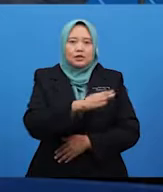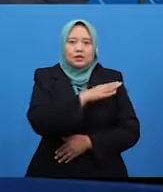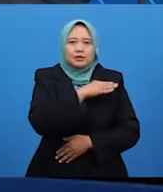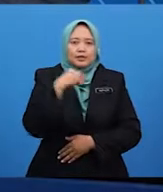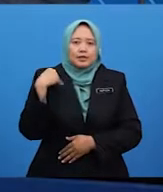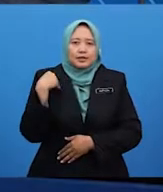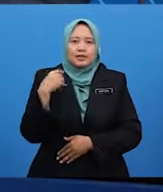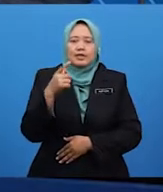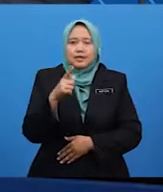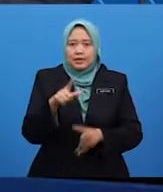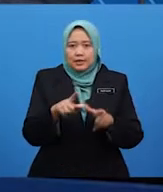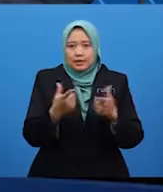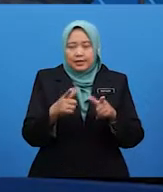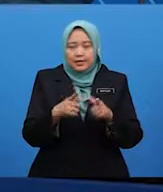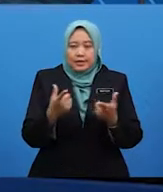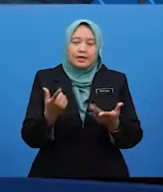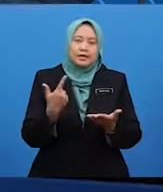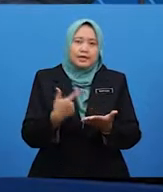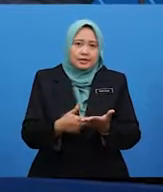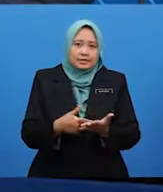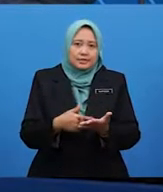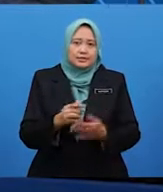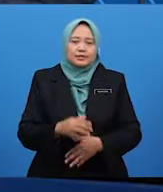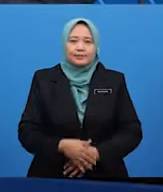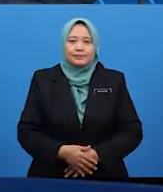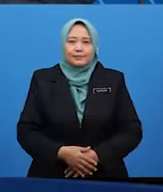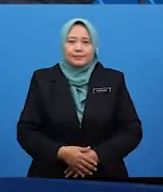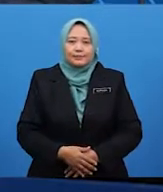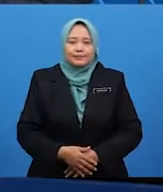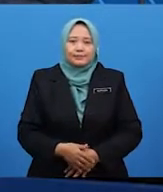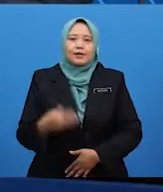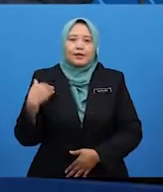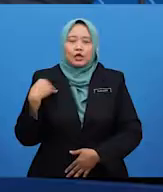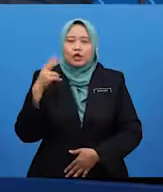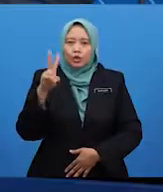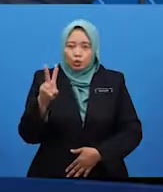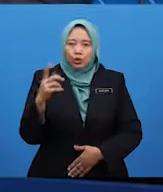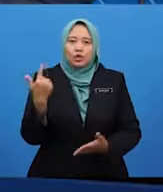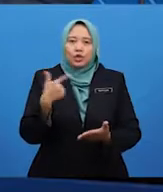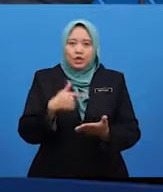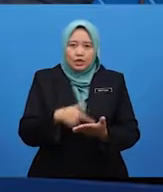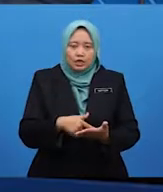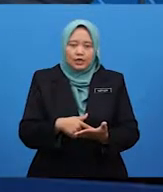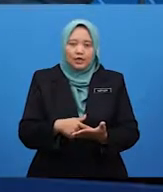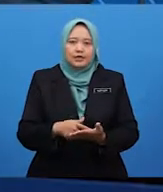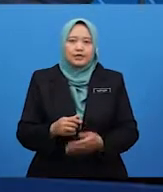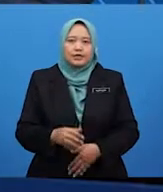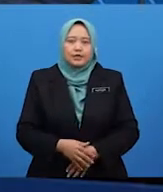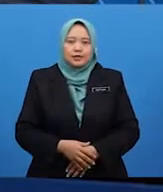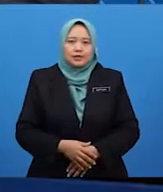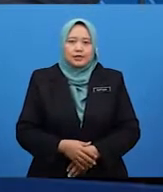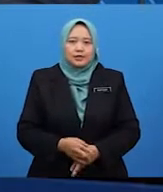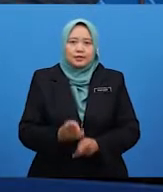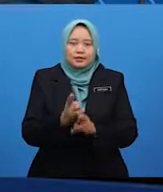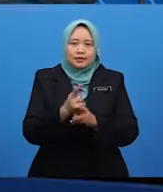sudah mengupas sebenarnya banyak perkara dalam komunikasi visual. Namun dapat dua lagi cabang perekaan, iaitu reka bentuk teknologi dan